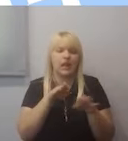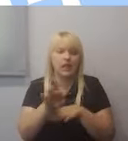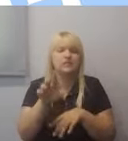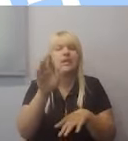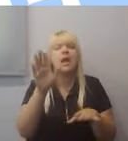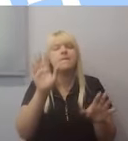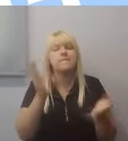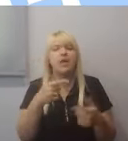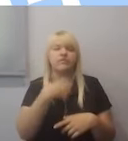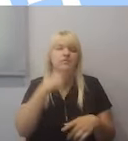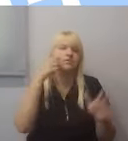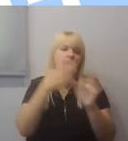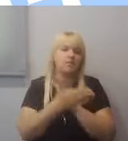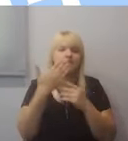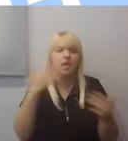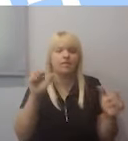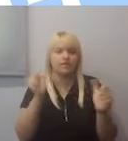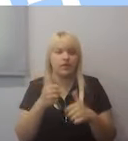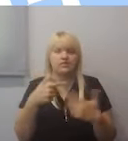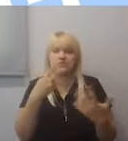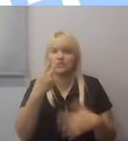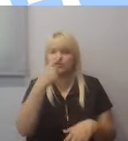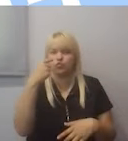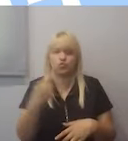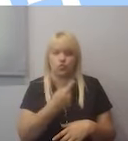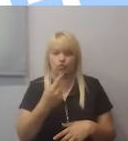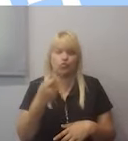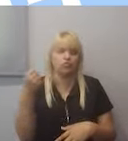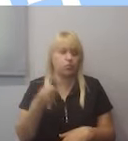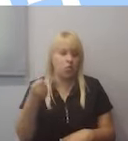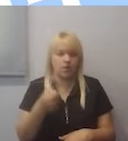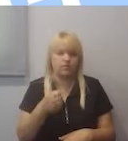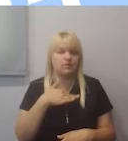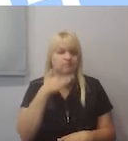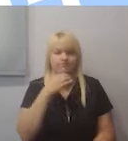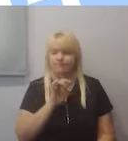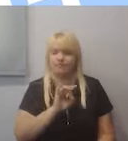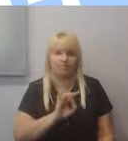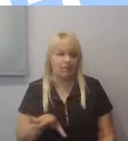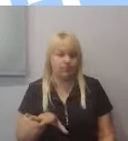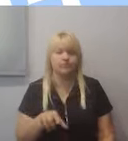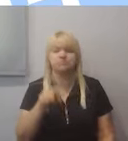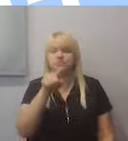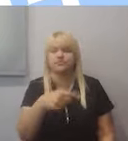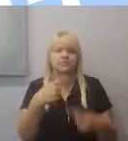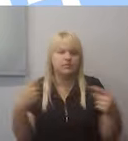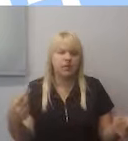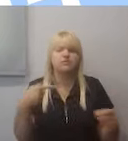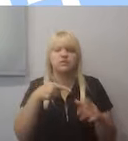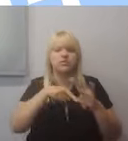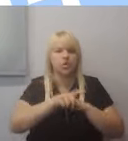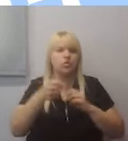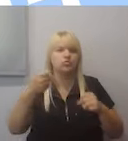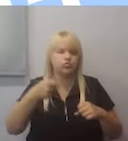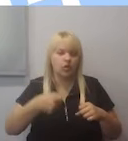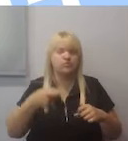varianta gadījumā ar 72 stundu somu nepietiks ja ja tātad tiem priekšmetiem kas tev bija somā ka viņiem ir jābūt nu